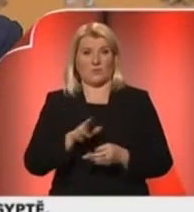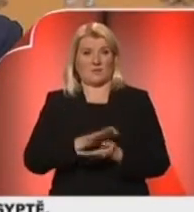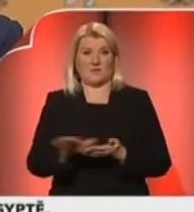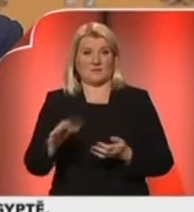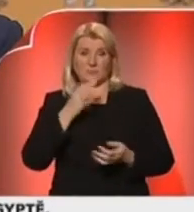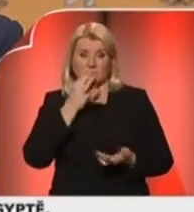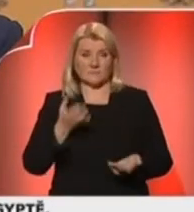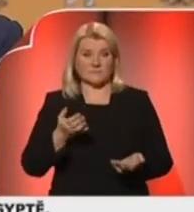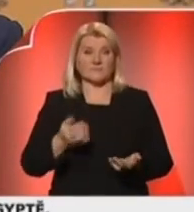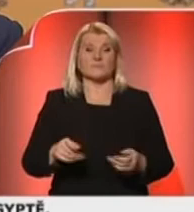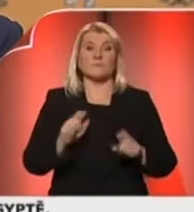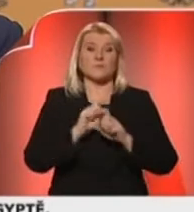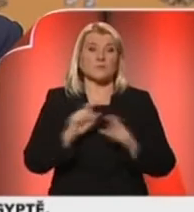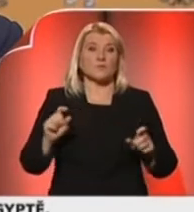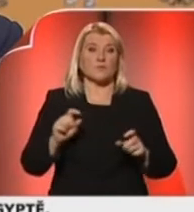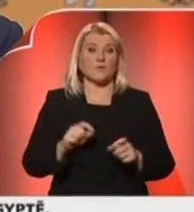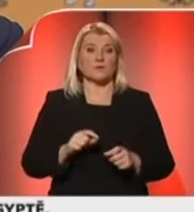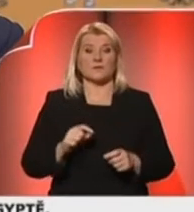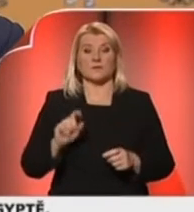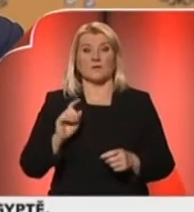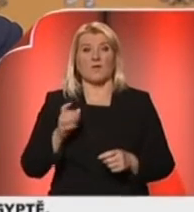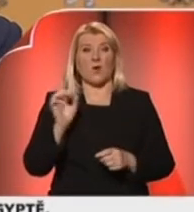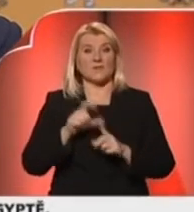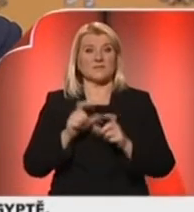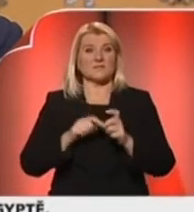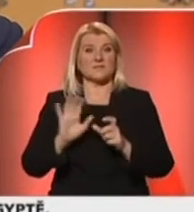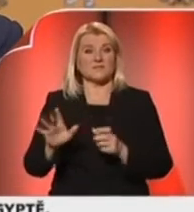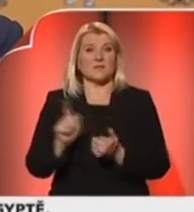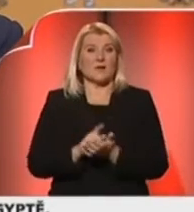protože jakoby ty požadavky